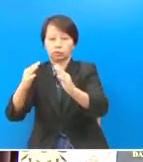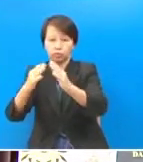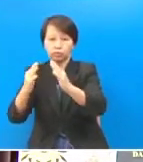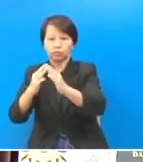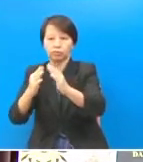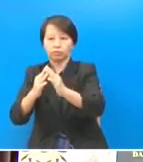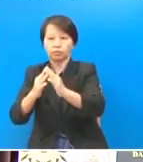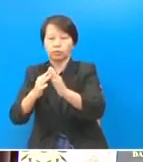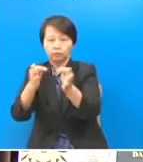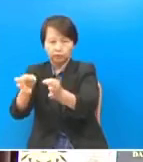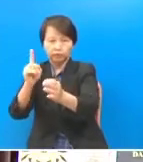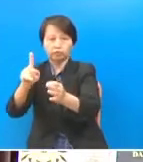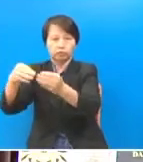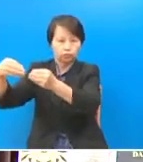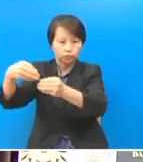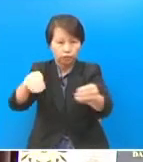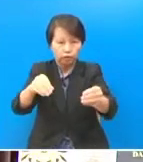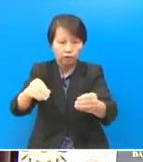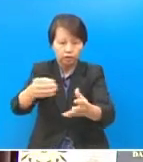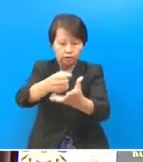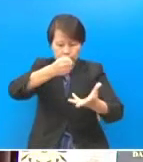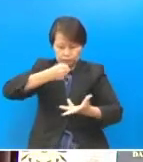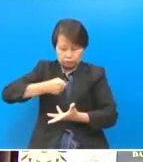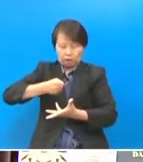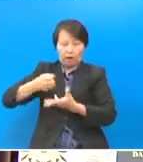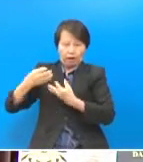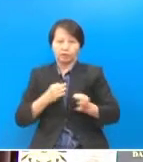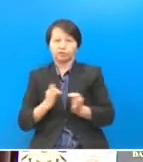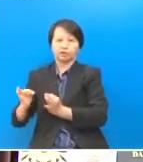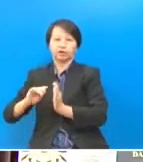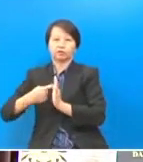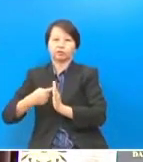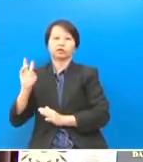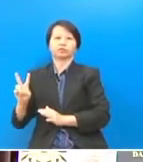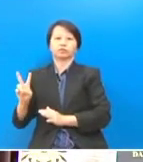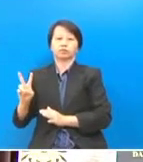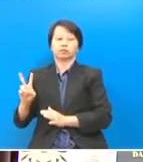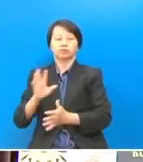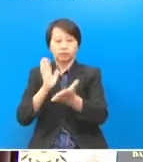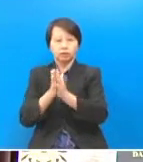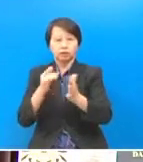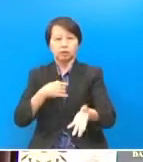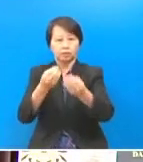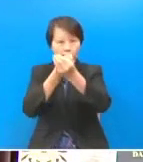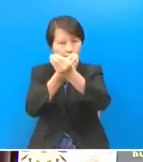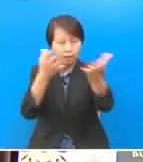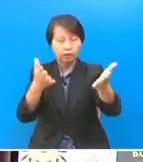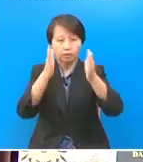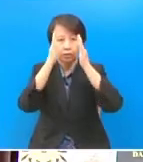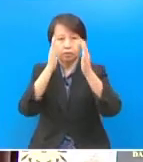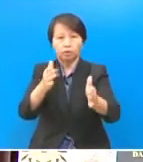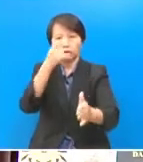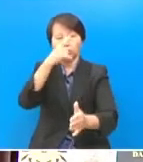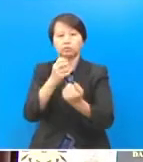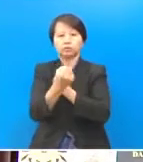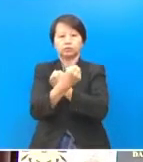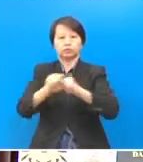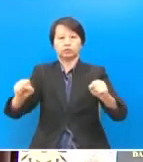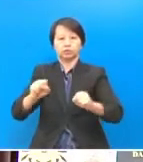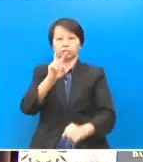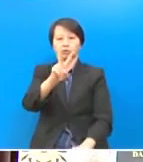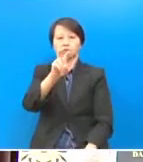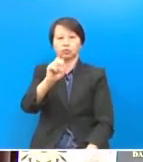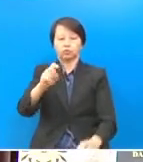rumah pasal 142 sering menurunkan dewan ini farmasi ini tumpuan feodal untuk menyiapkan 20